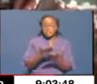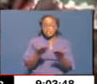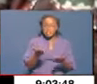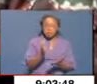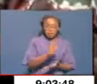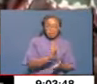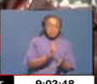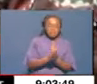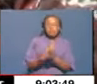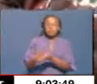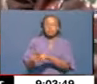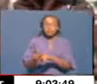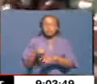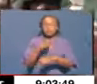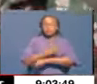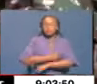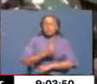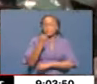shule tano,